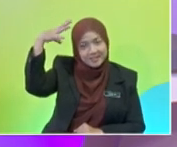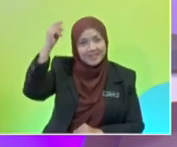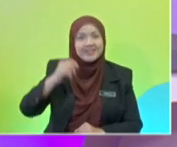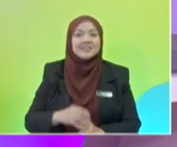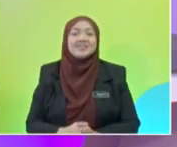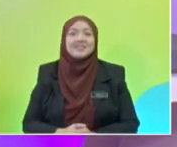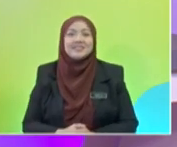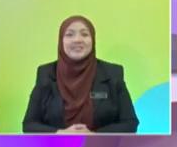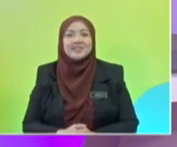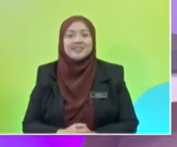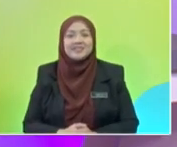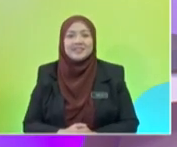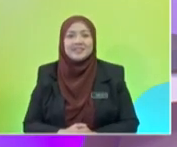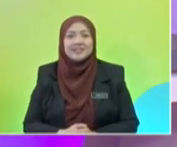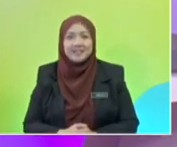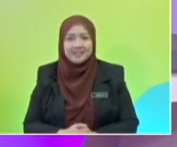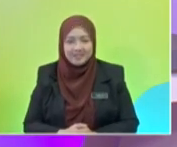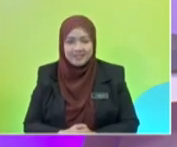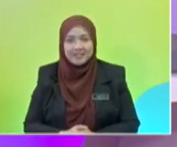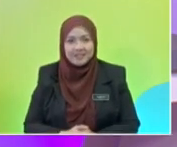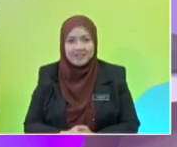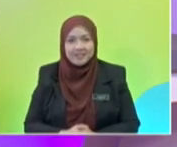Matahari merupakan sumber sebulan